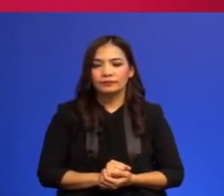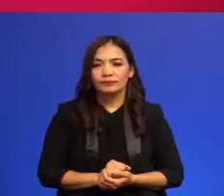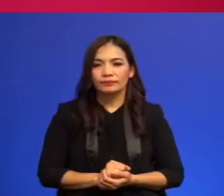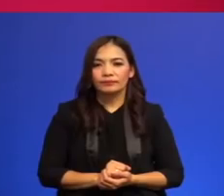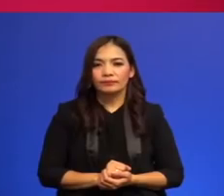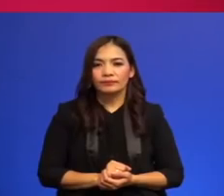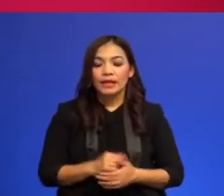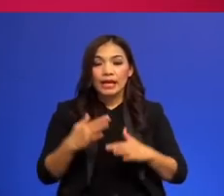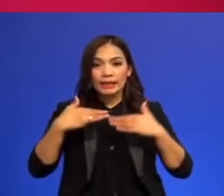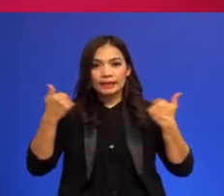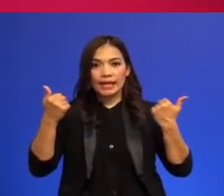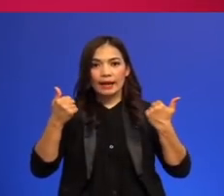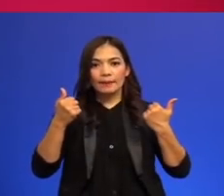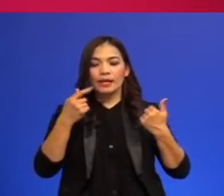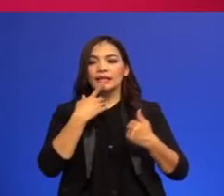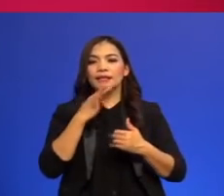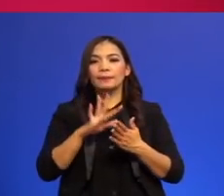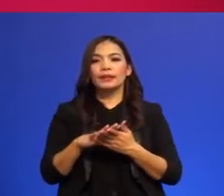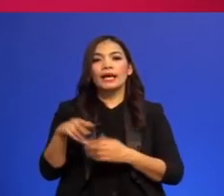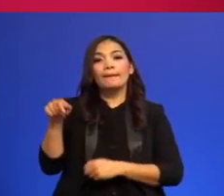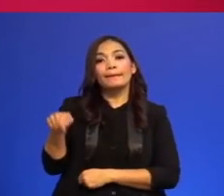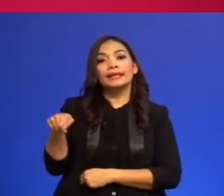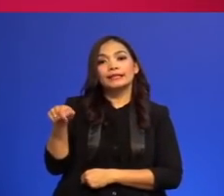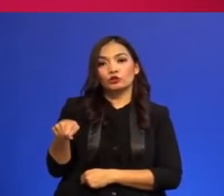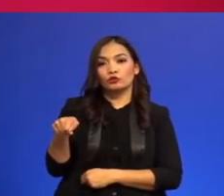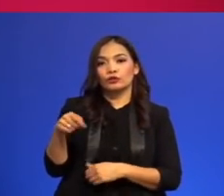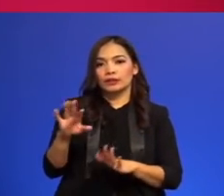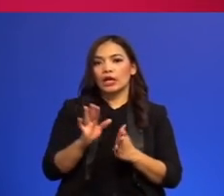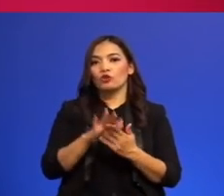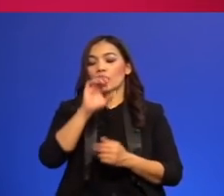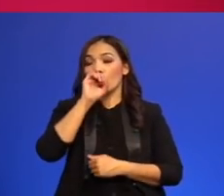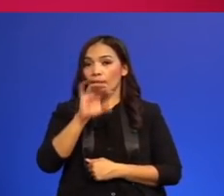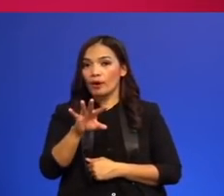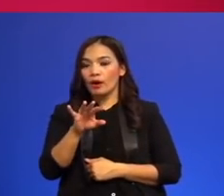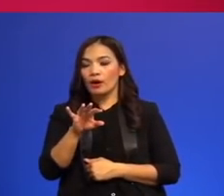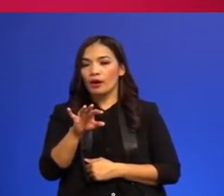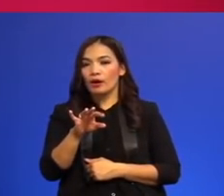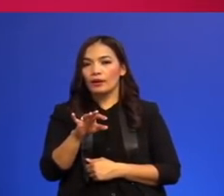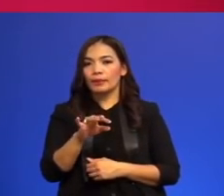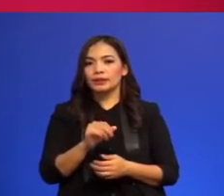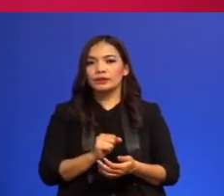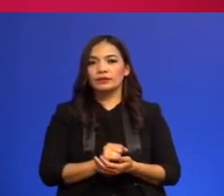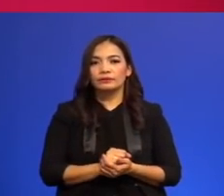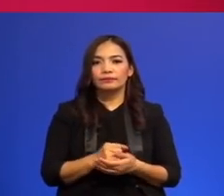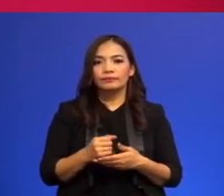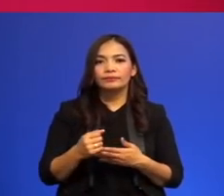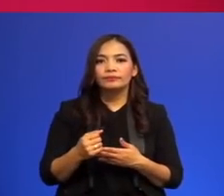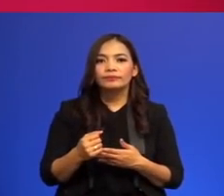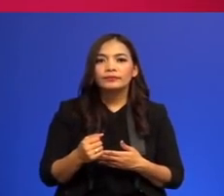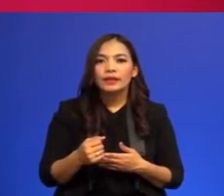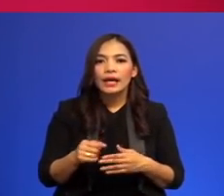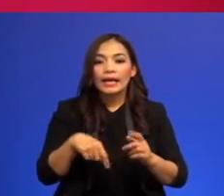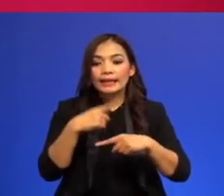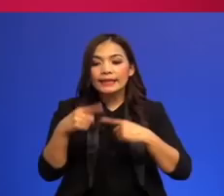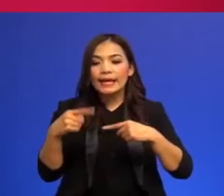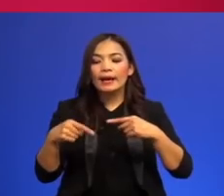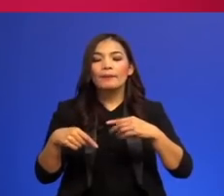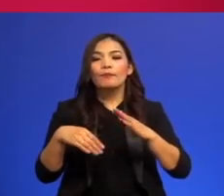Ya, menyiapkan pensiun, program pensiun tadi sempat saya singgung. Kita punya tabungan yang tiap bulan kita bisa